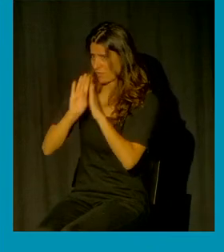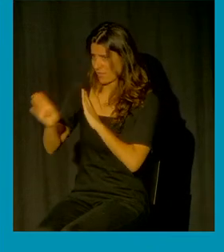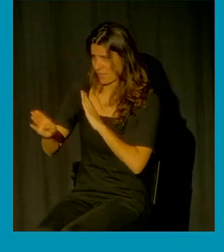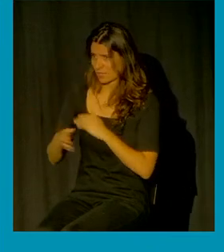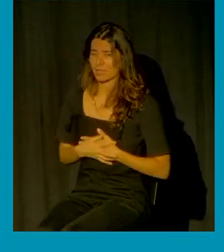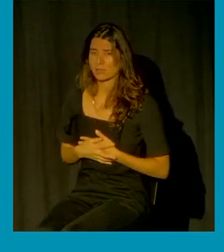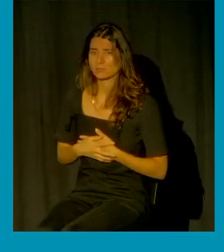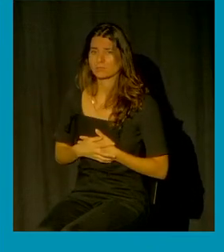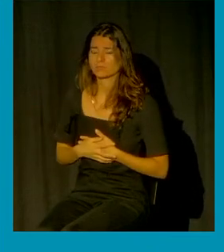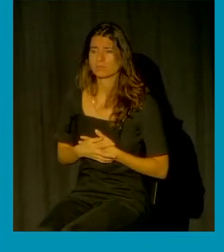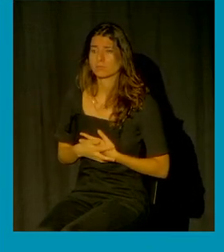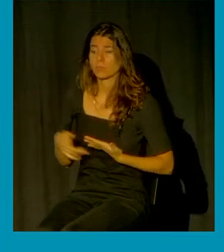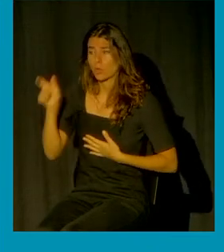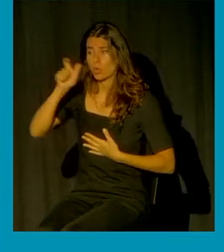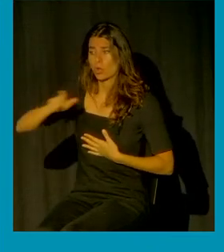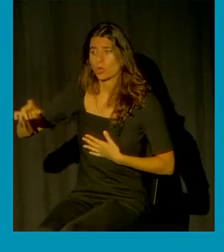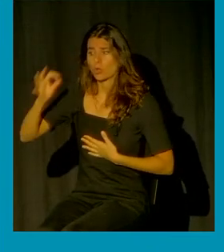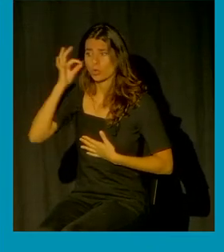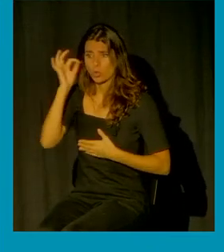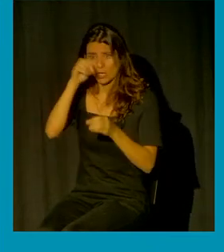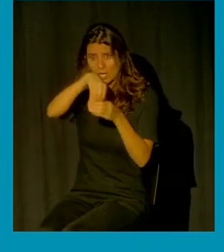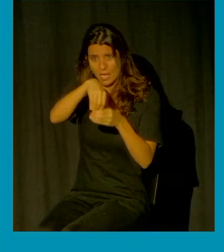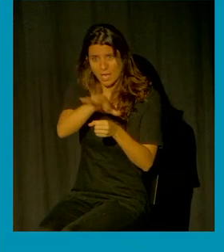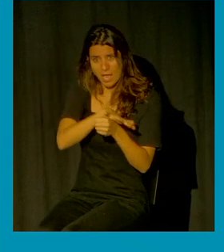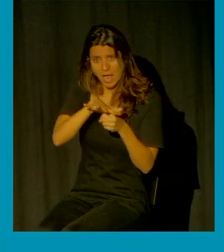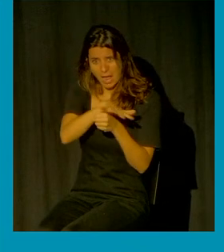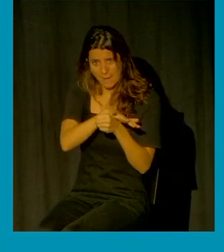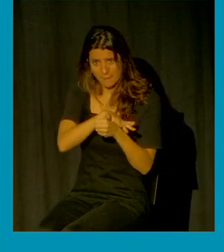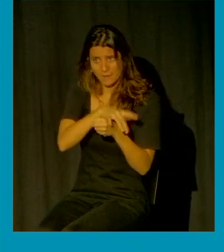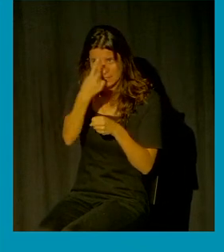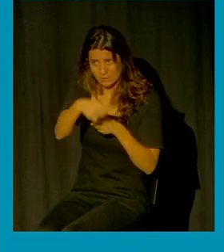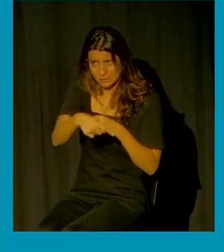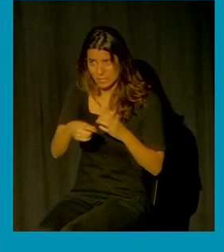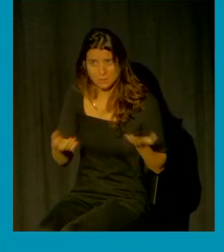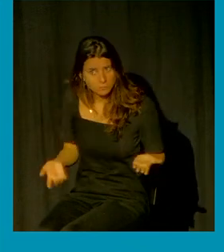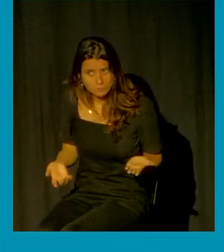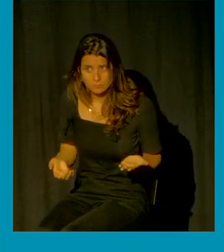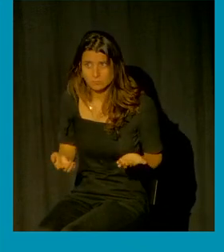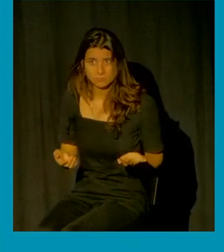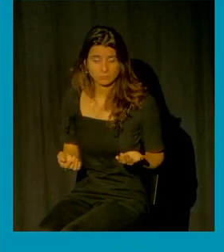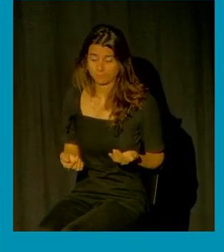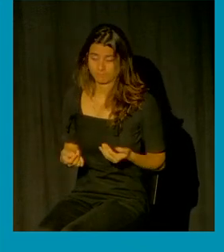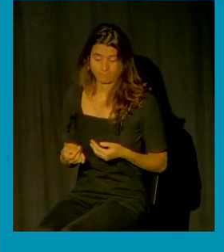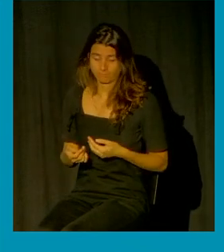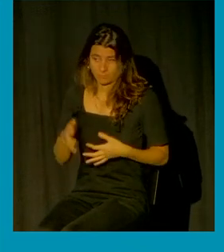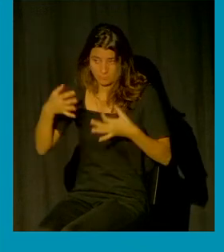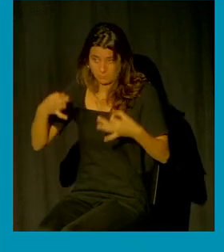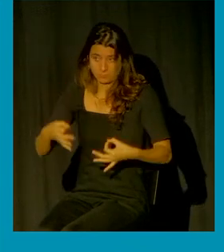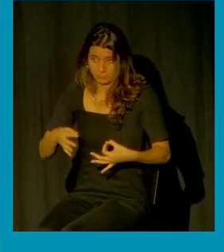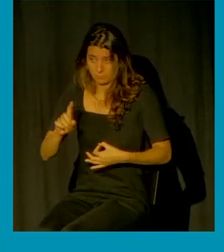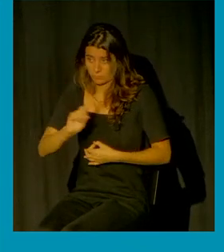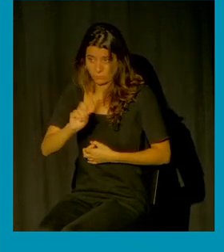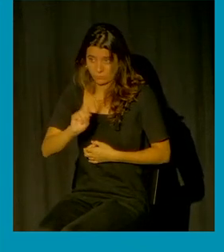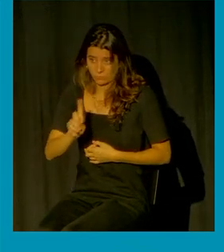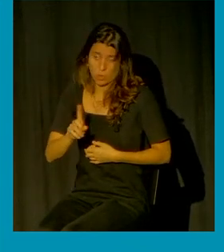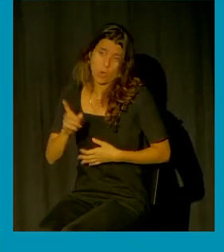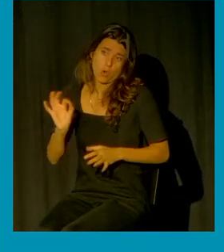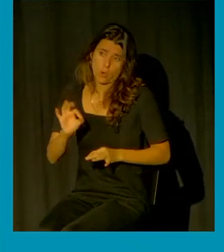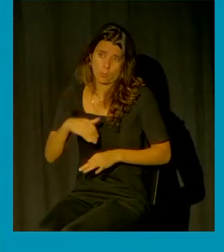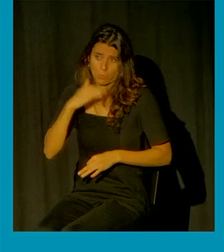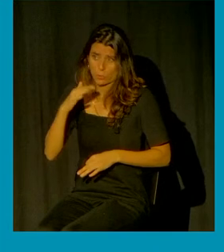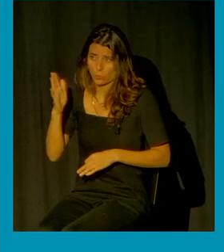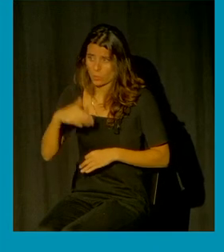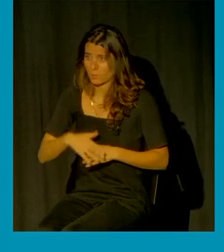decisoris en què s'està insisteixo decidint què es pot dir i què circula i què no probablement no o no amb suficiència